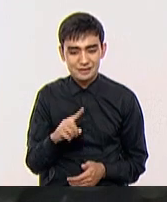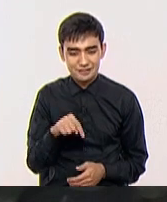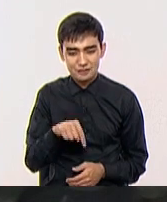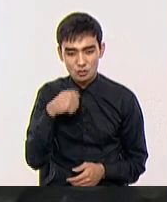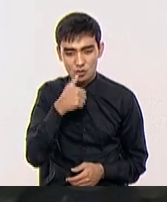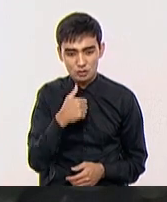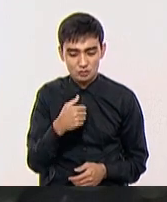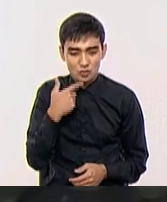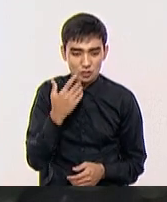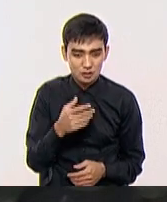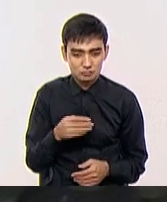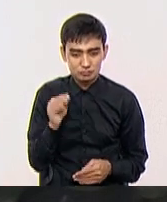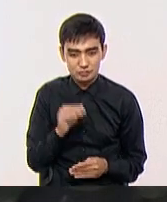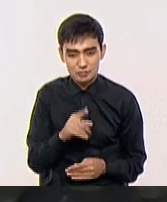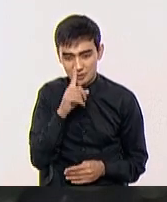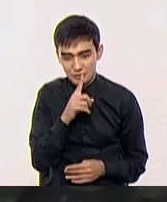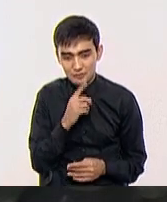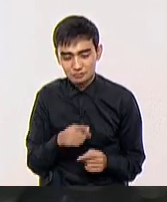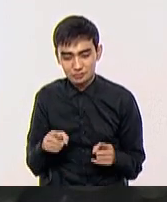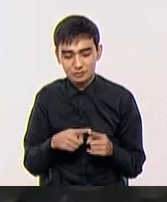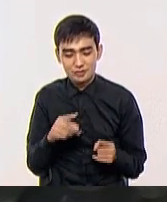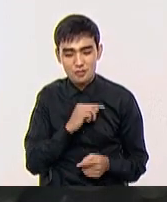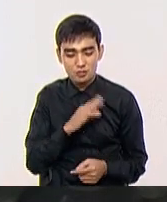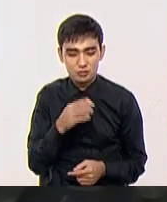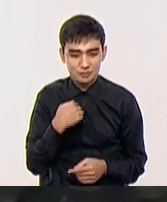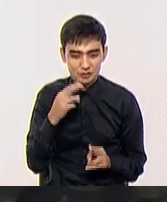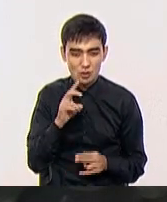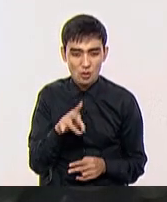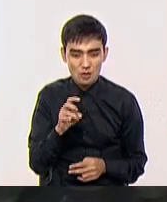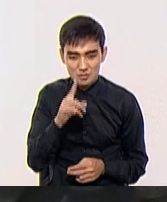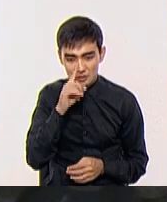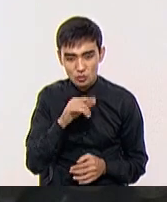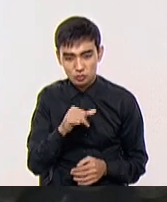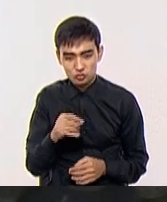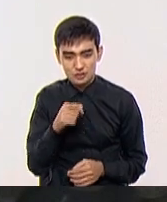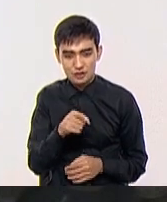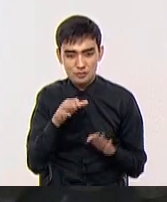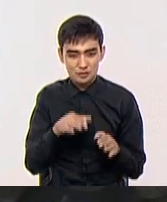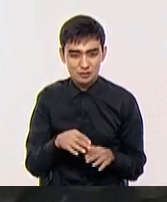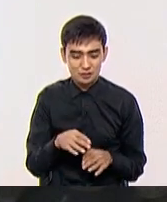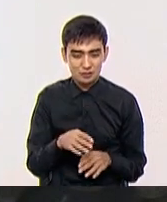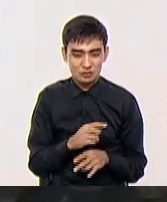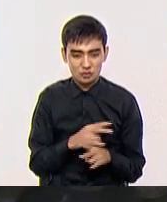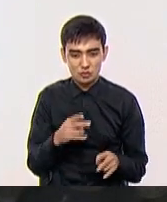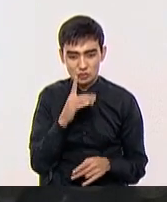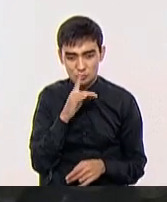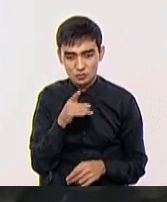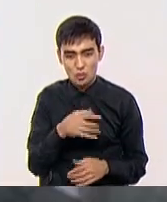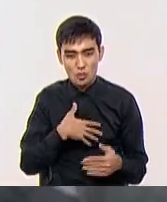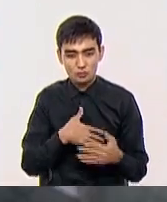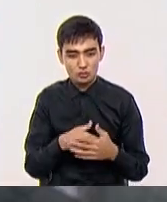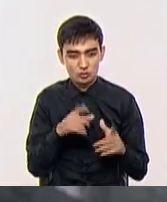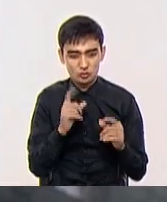Протезный центр, я не знаю, до какого месяца они работают, но чаще всего в ноябре уже там практически никого нет, они все уходят в